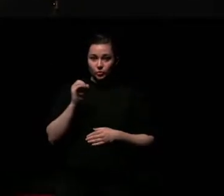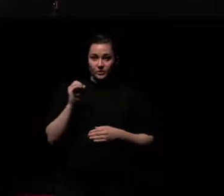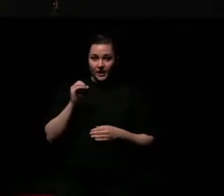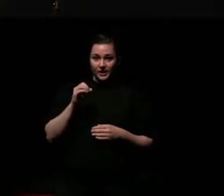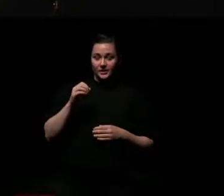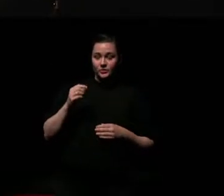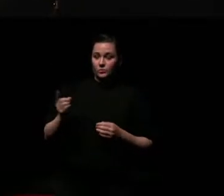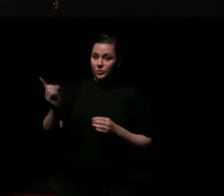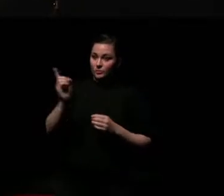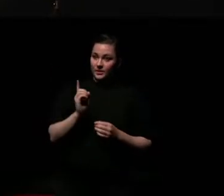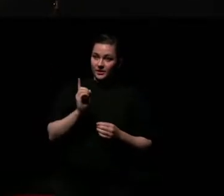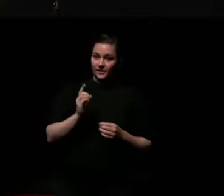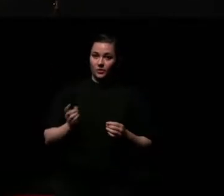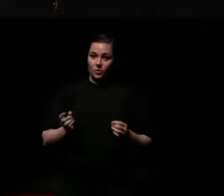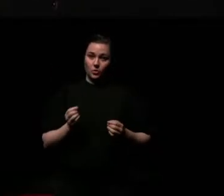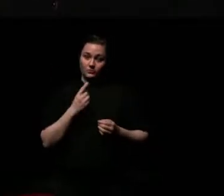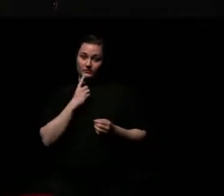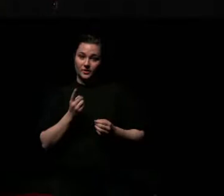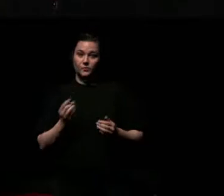innstilling.